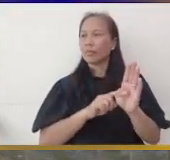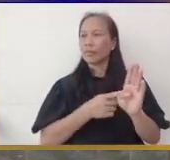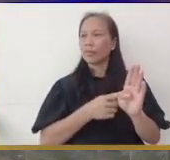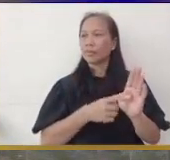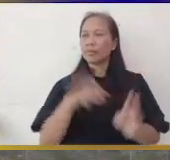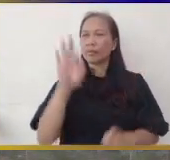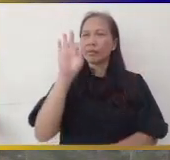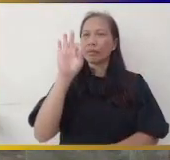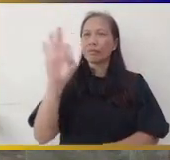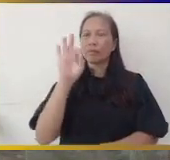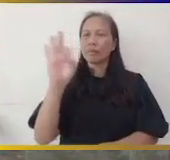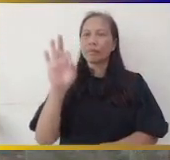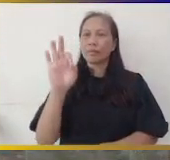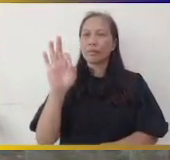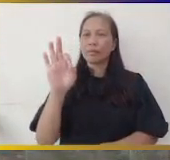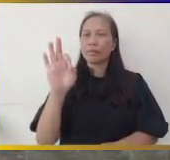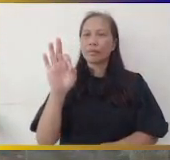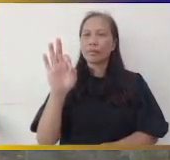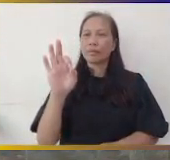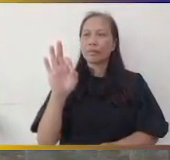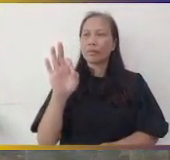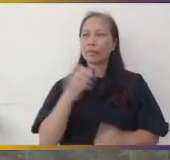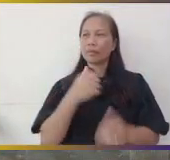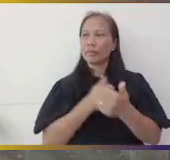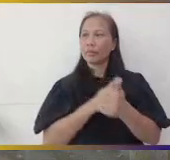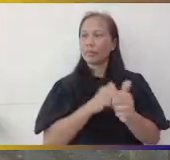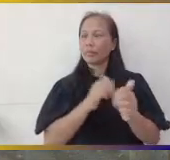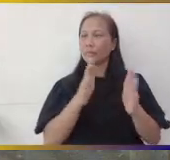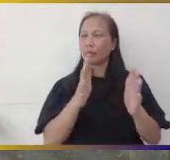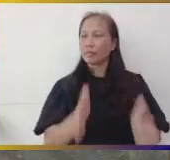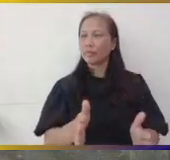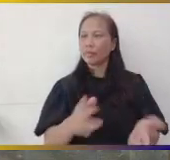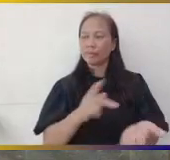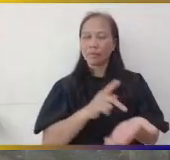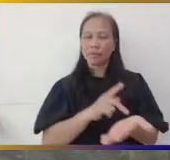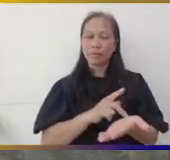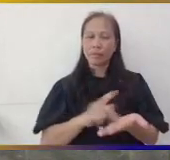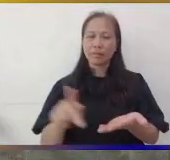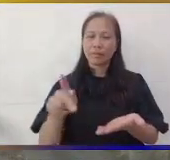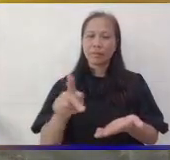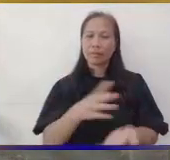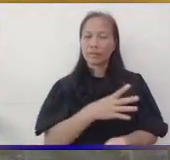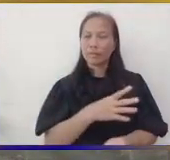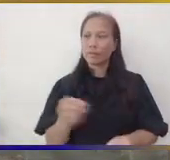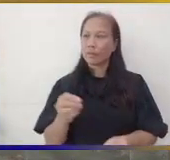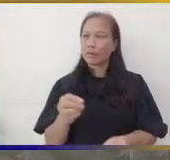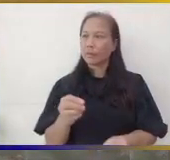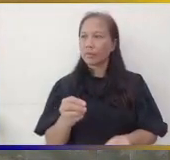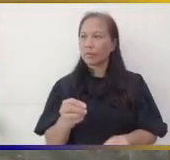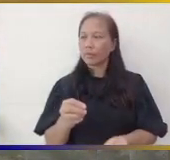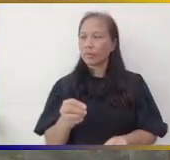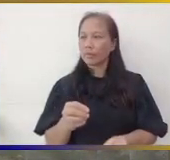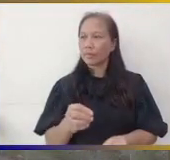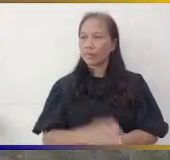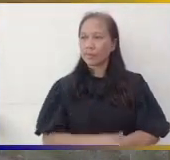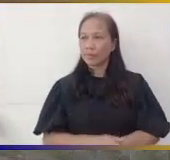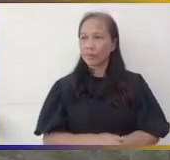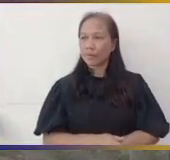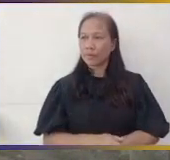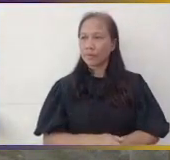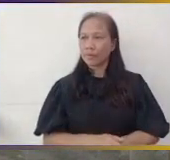purity and piety So bumalik po siya sa pagtuturo at muling itinuturo niya muli yung